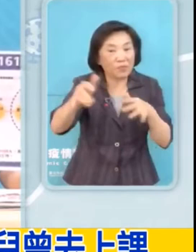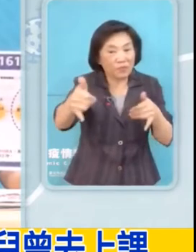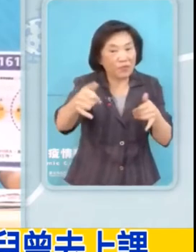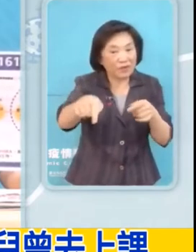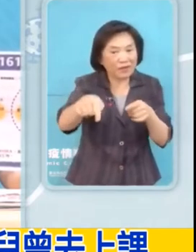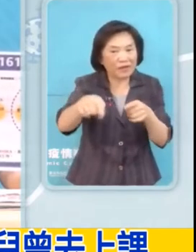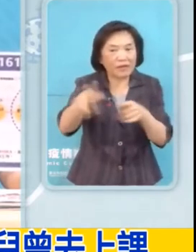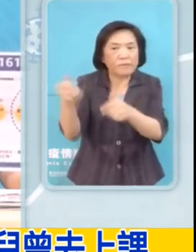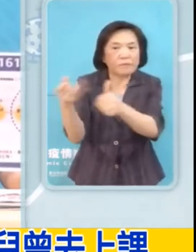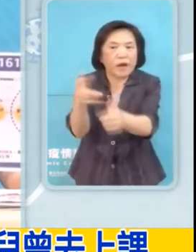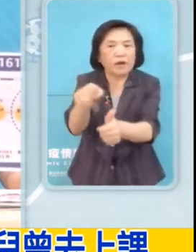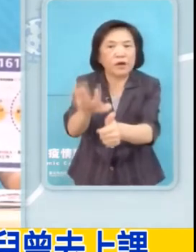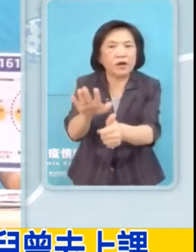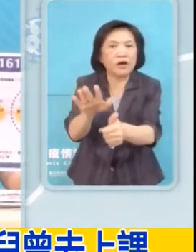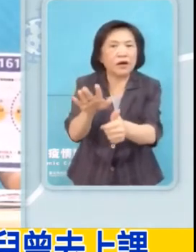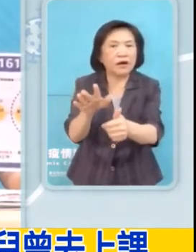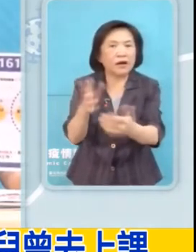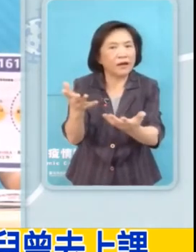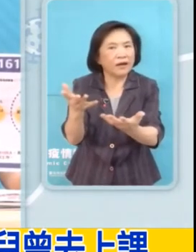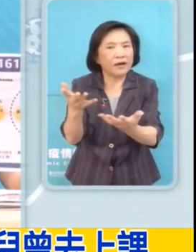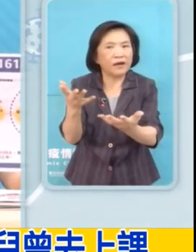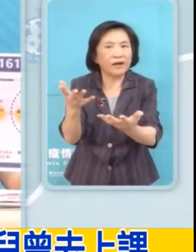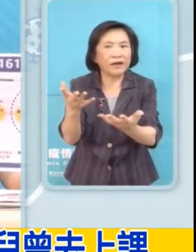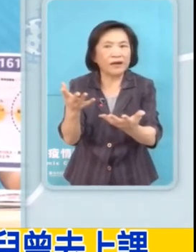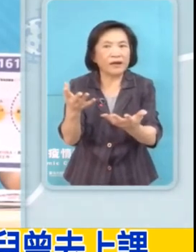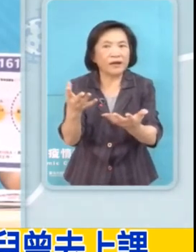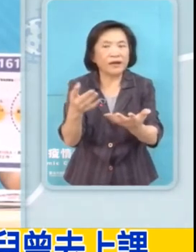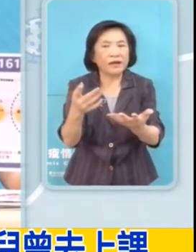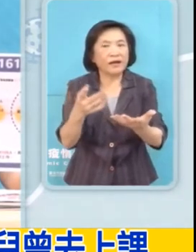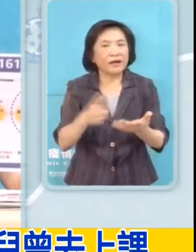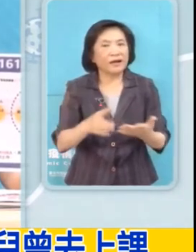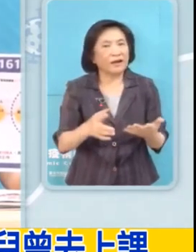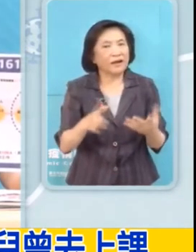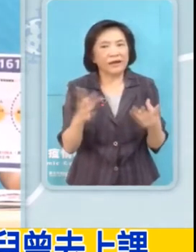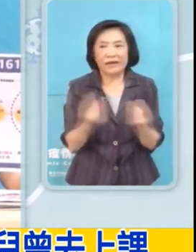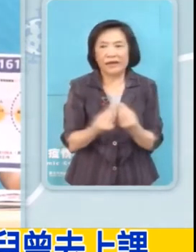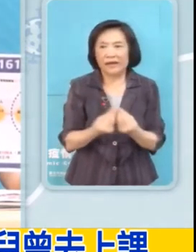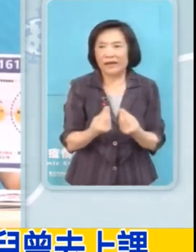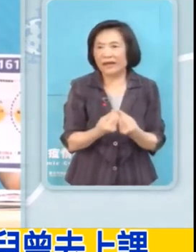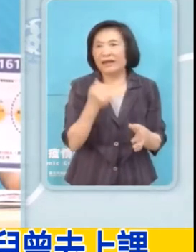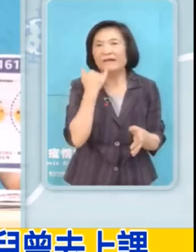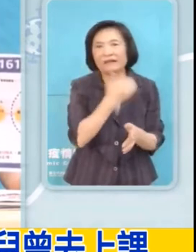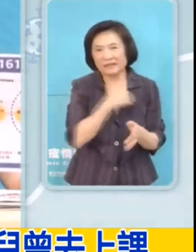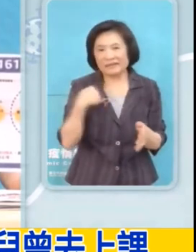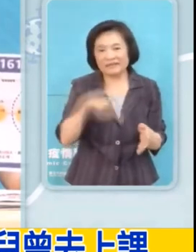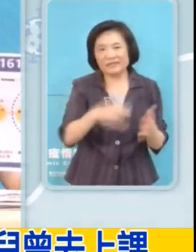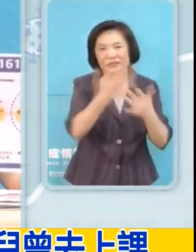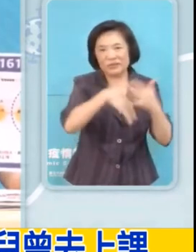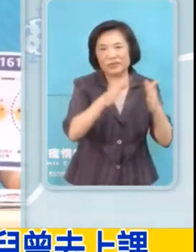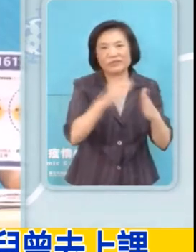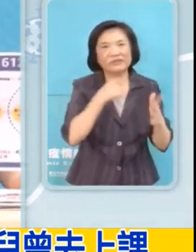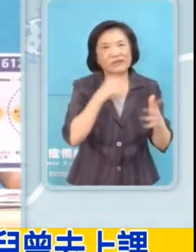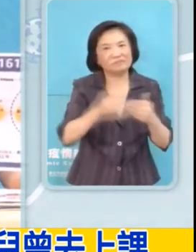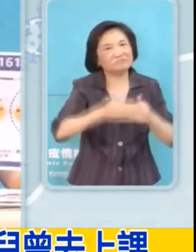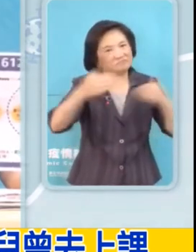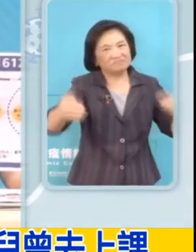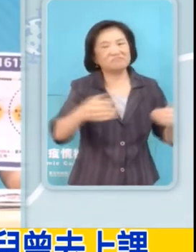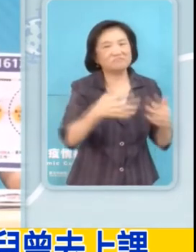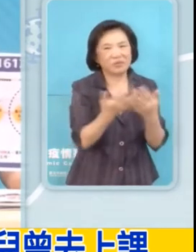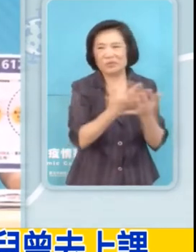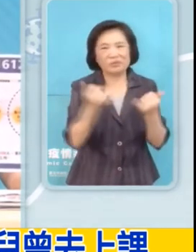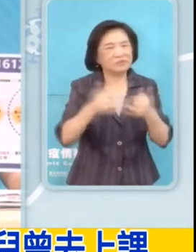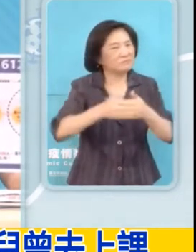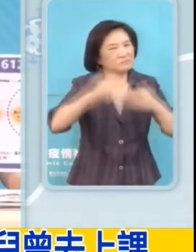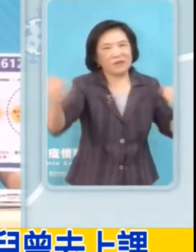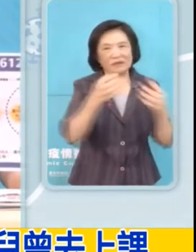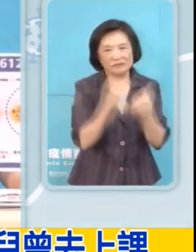在这个地方被感染了，那这样的话，几乎整个学校大概都要隔离了。不过是其实是这样在